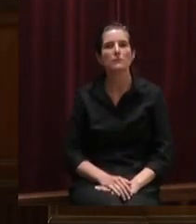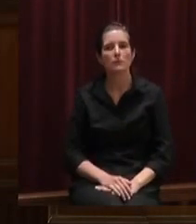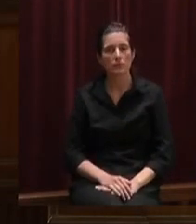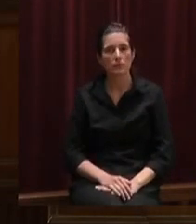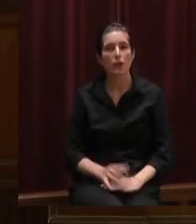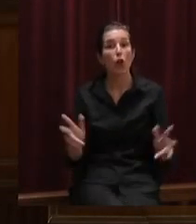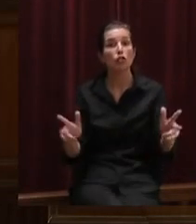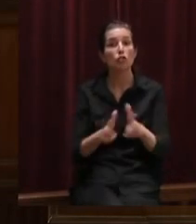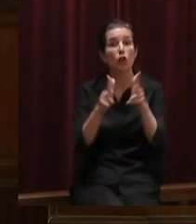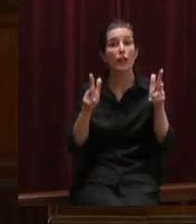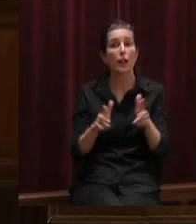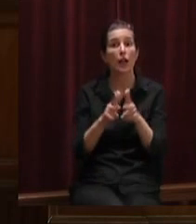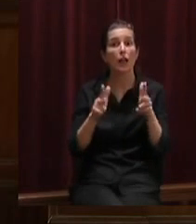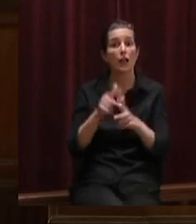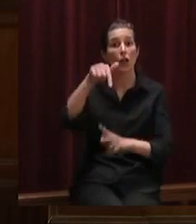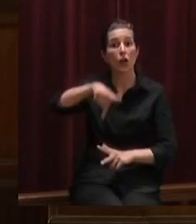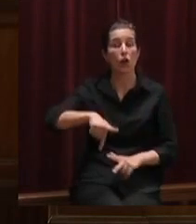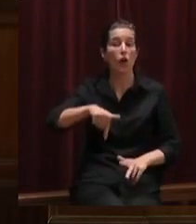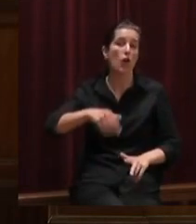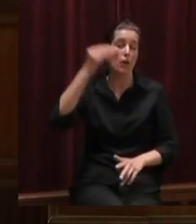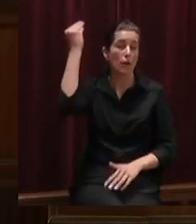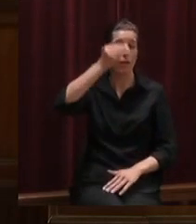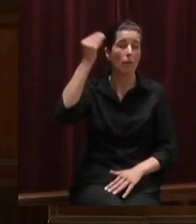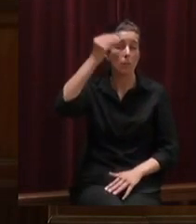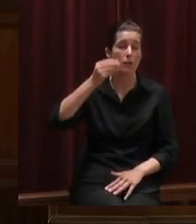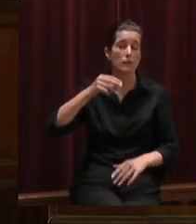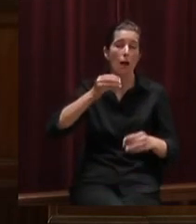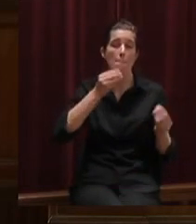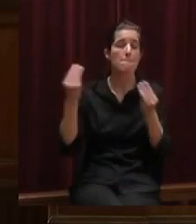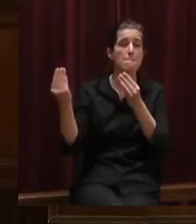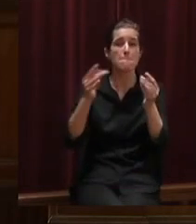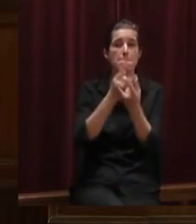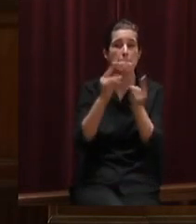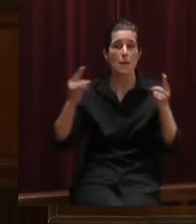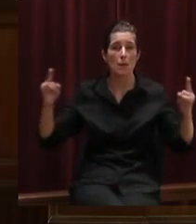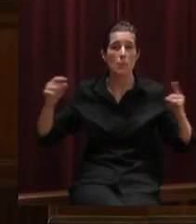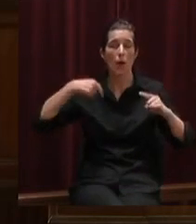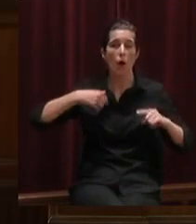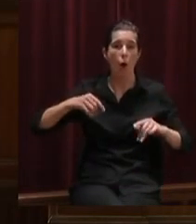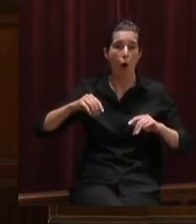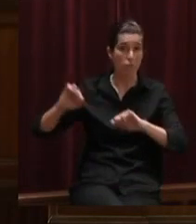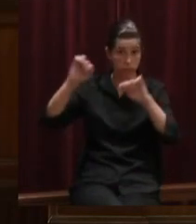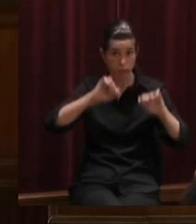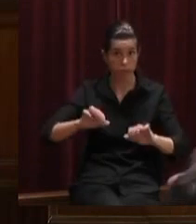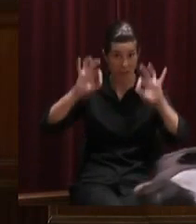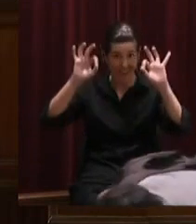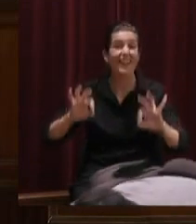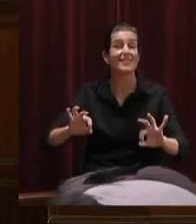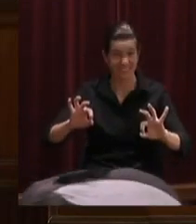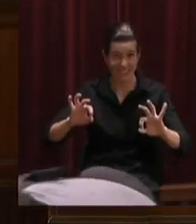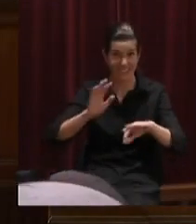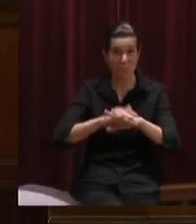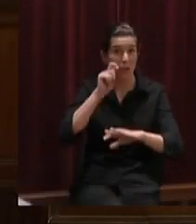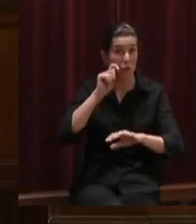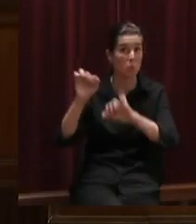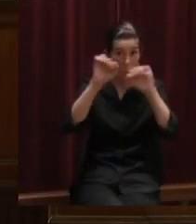la societat balear avui cregui que la protecció del medi ambient és una de les claus del futur del model turístic, és que aquest discurs